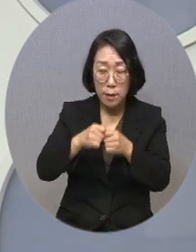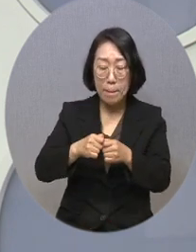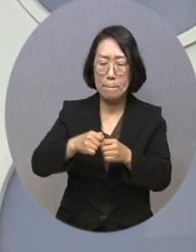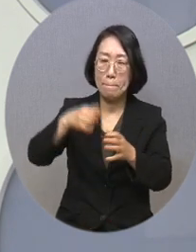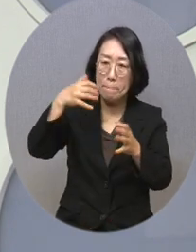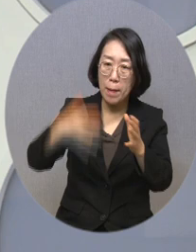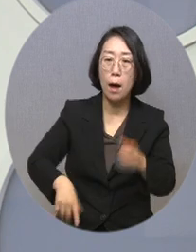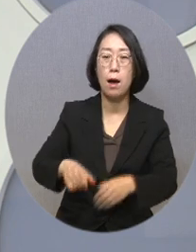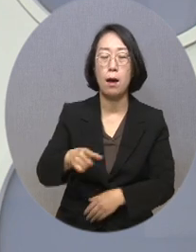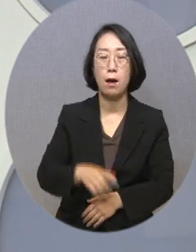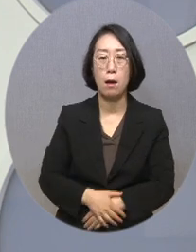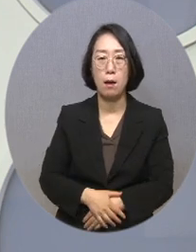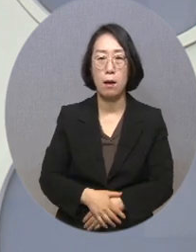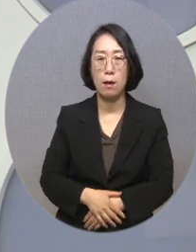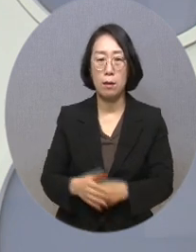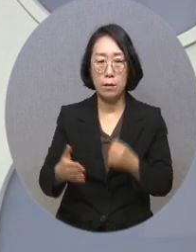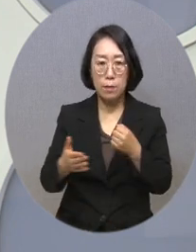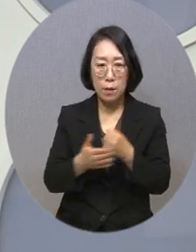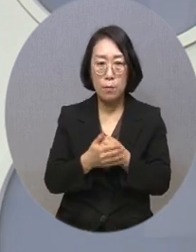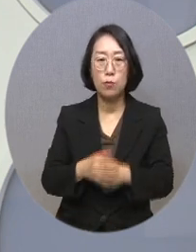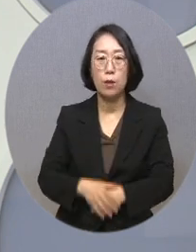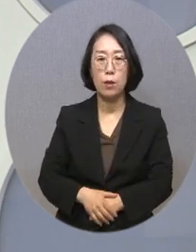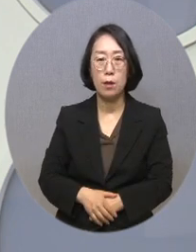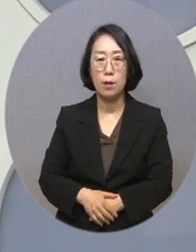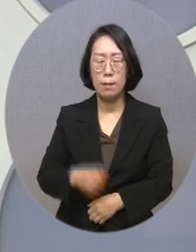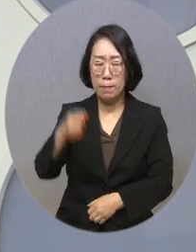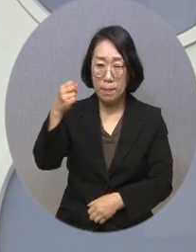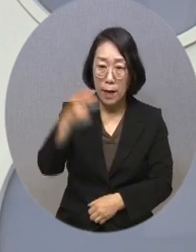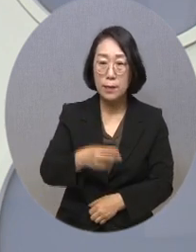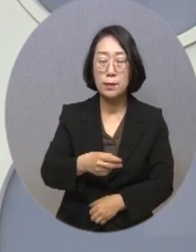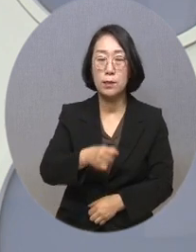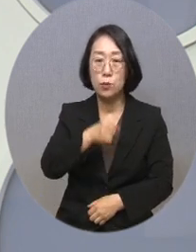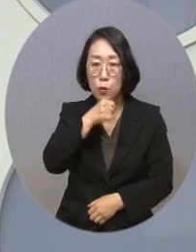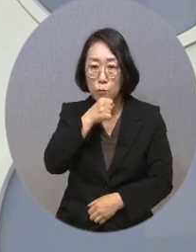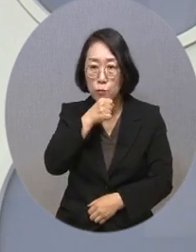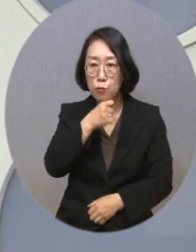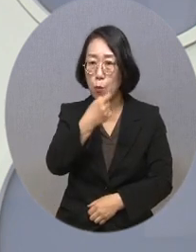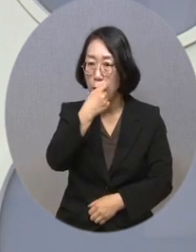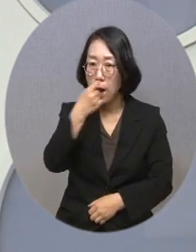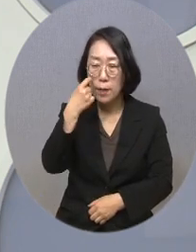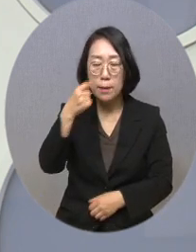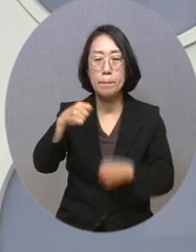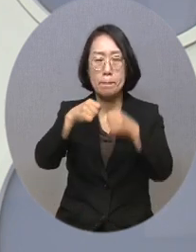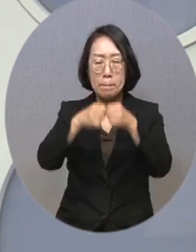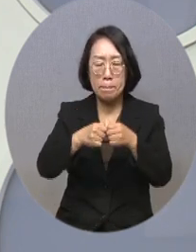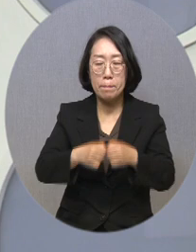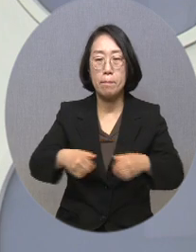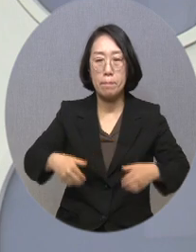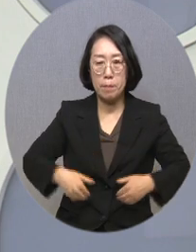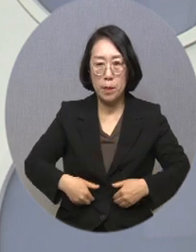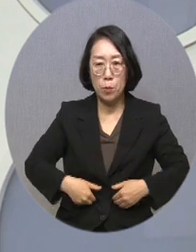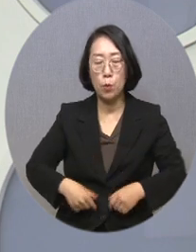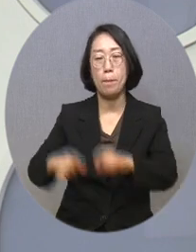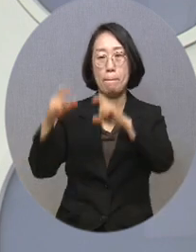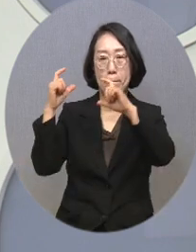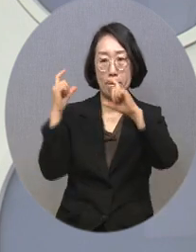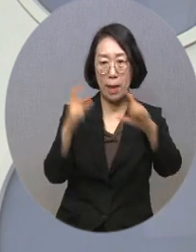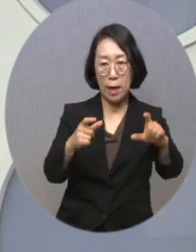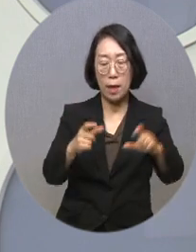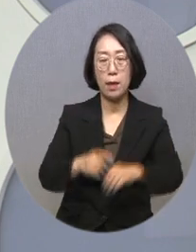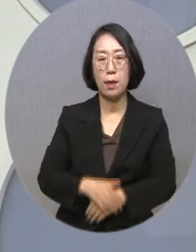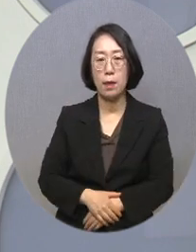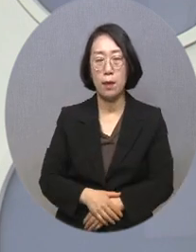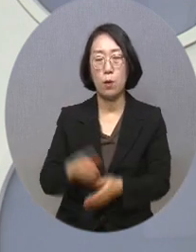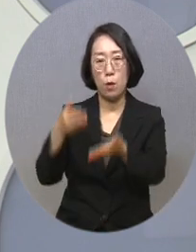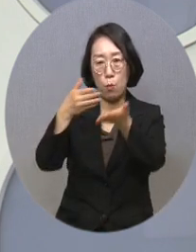않았다. 그래서 재채점을 해야 된다라고 하는 그런 후속 조치로 네. 이렇게